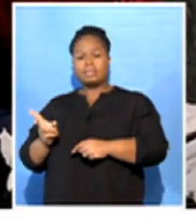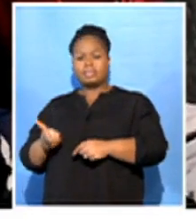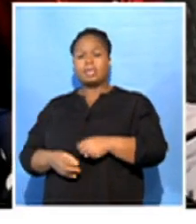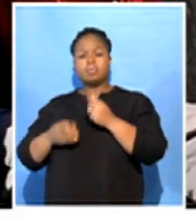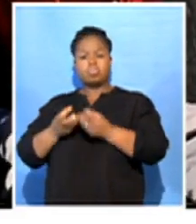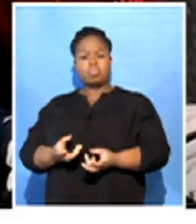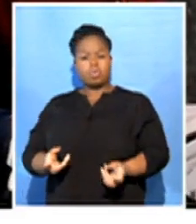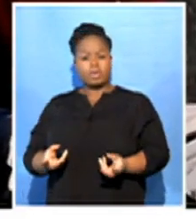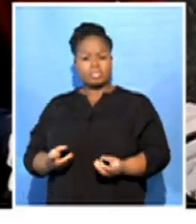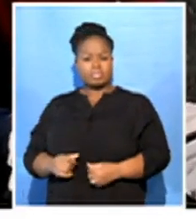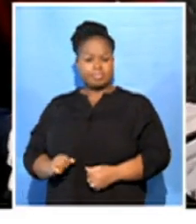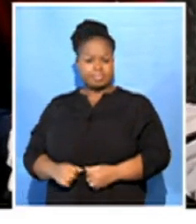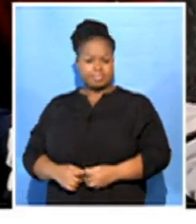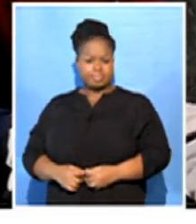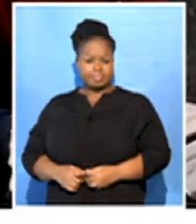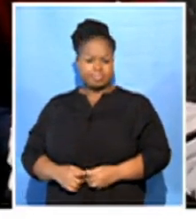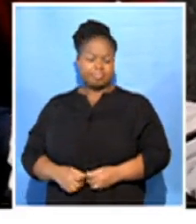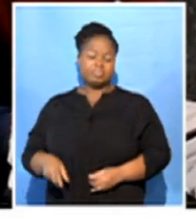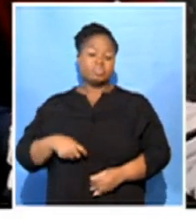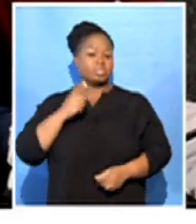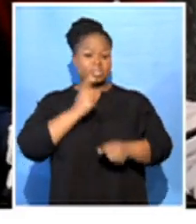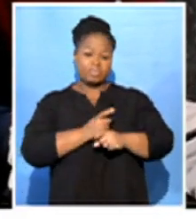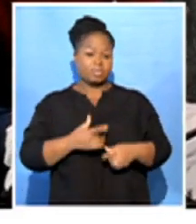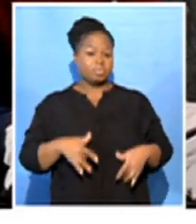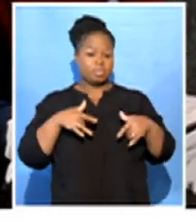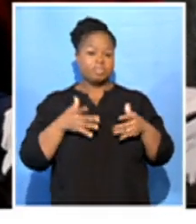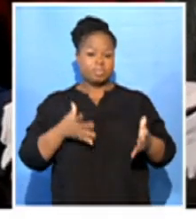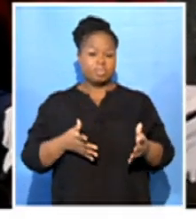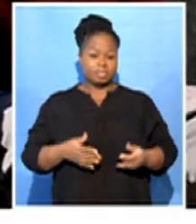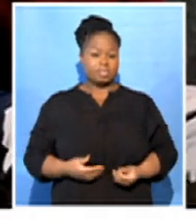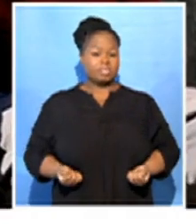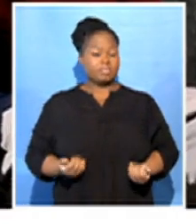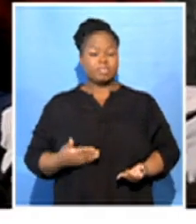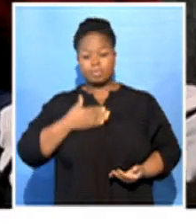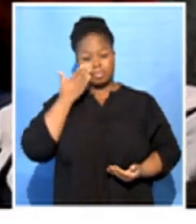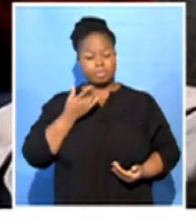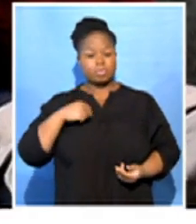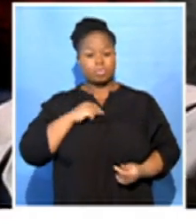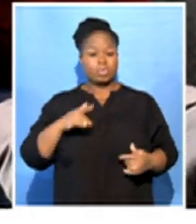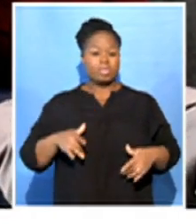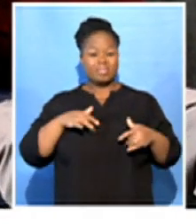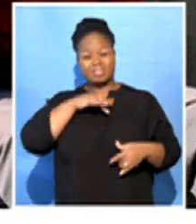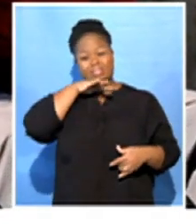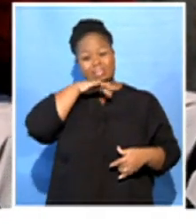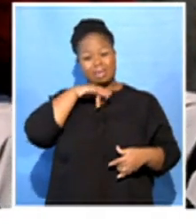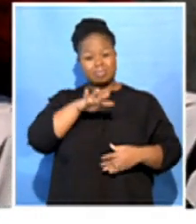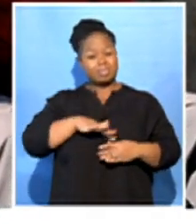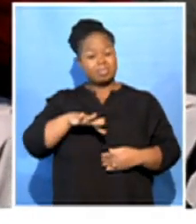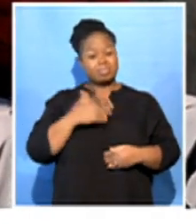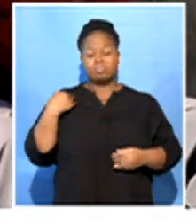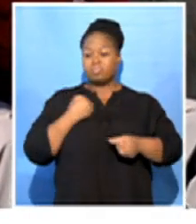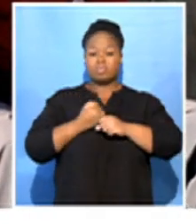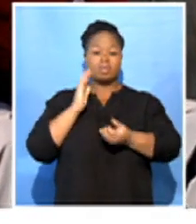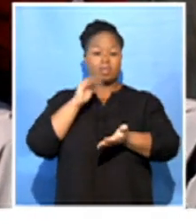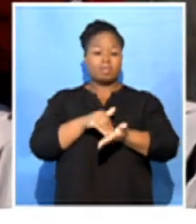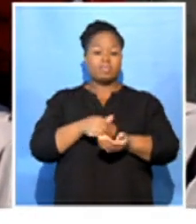ngqesho yingxaki apha. Mama, kunzima kule ndawo sihlala kuyo kakhulu. Sihlala ebugcwabeni apha. Safe ngo-90 apha,